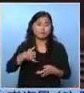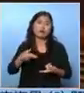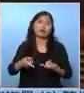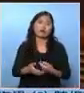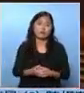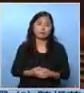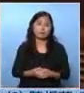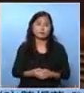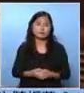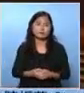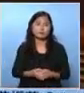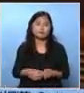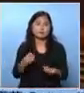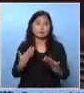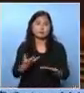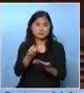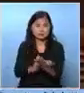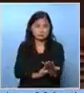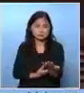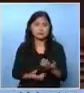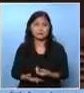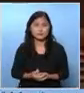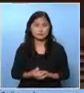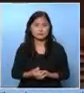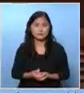但係講翻今次條條例，